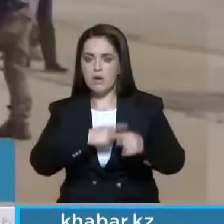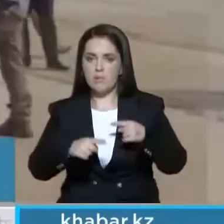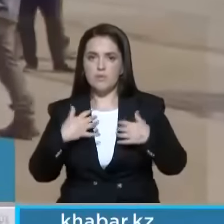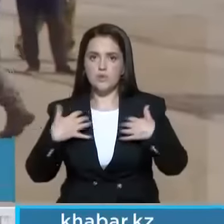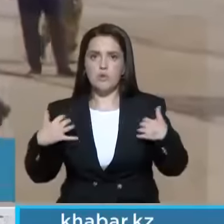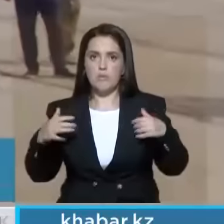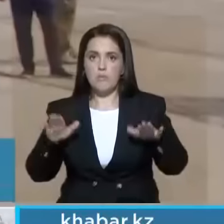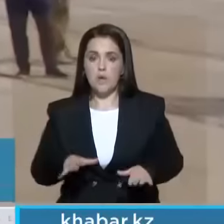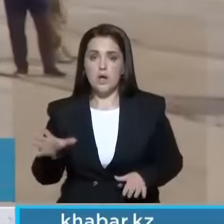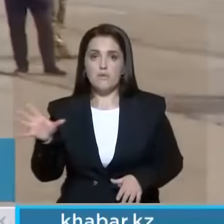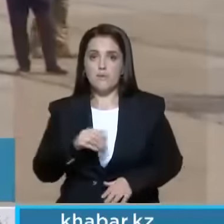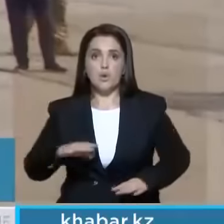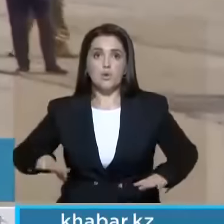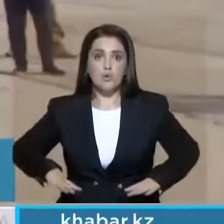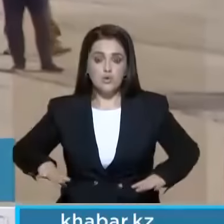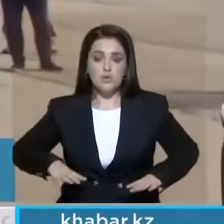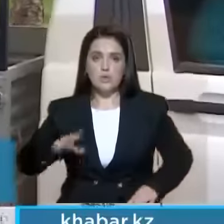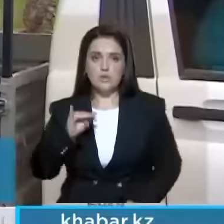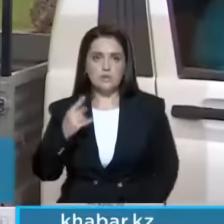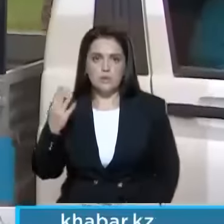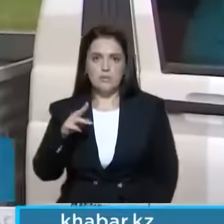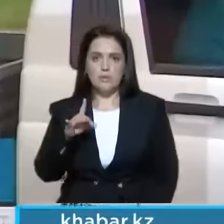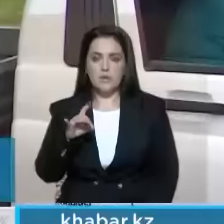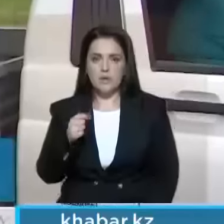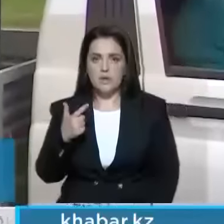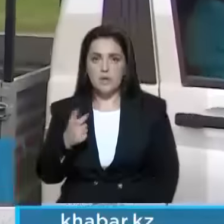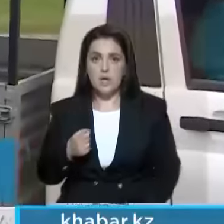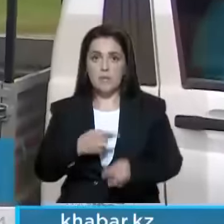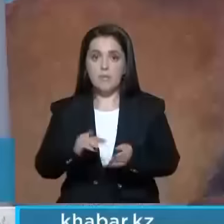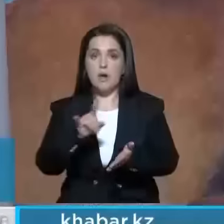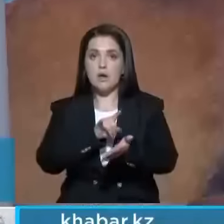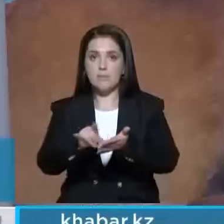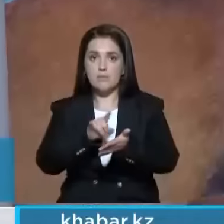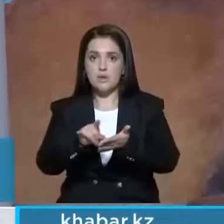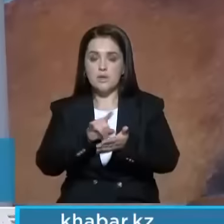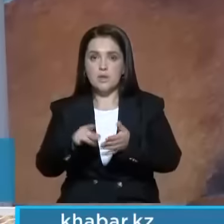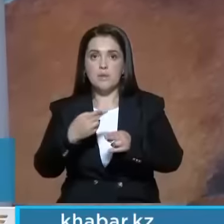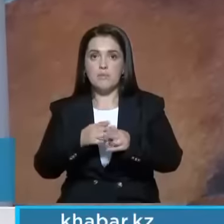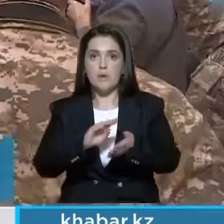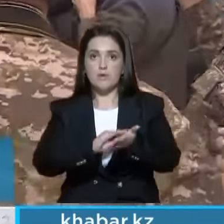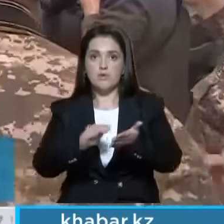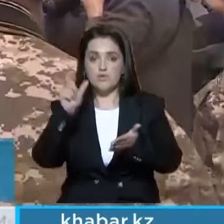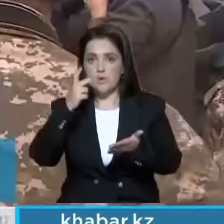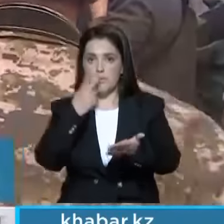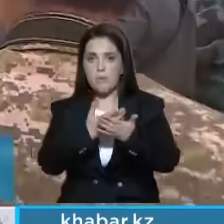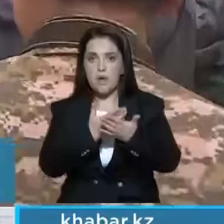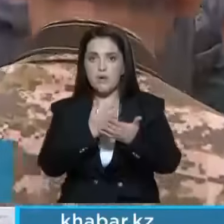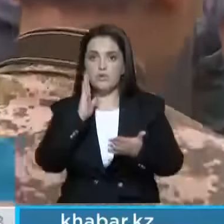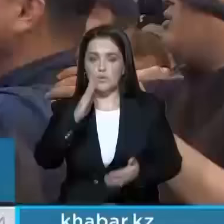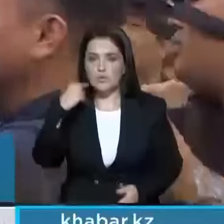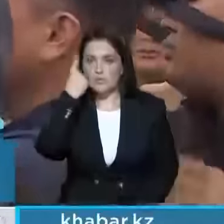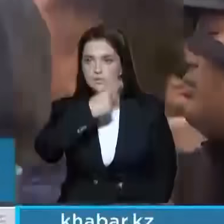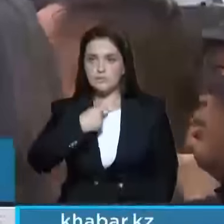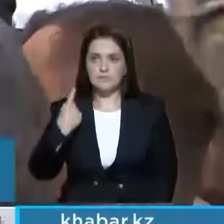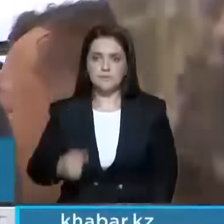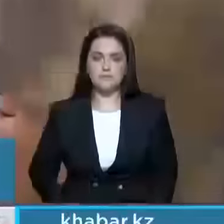Вообще все лошади из питомника пражского зоопарка. Аэропорт Аркалыка – пункт транзитный, поэтому журналистам показали только мордочку Киркулана.